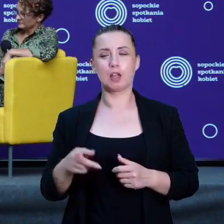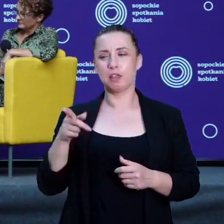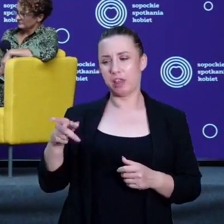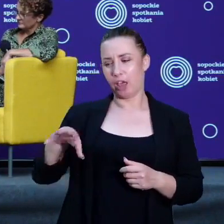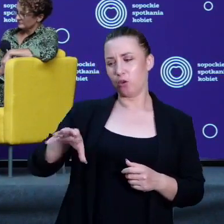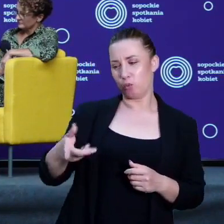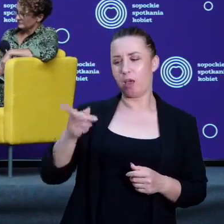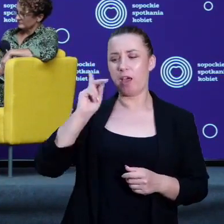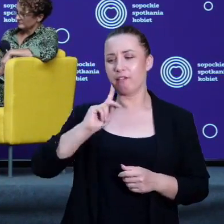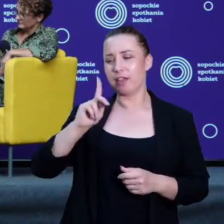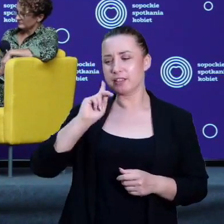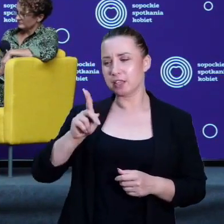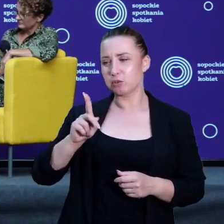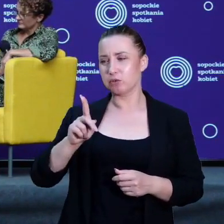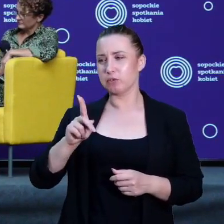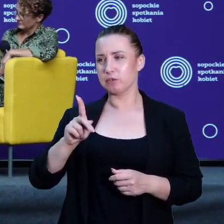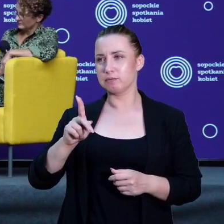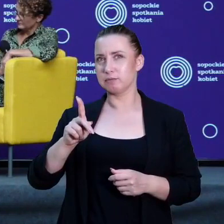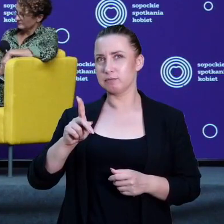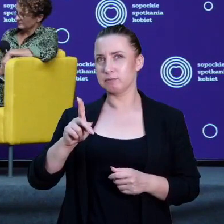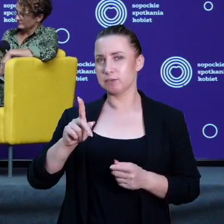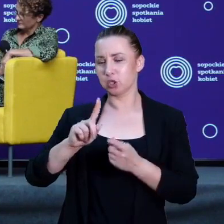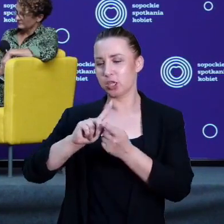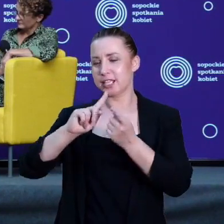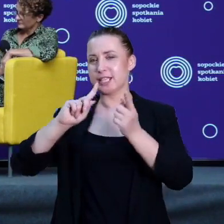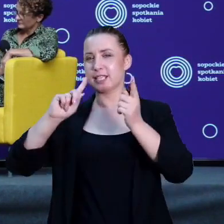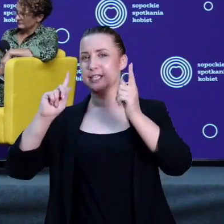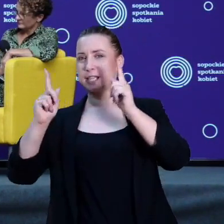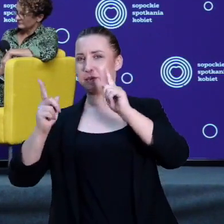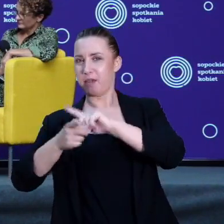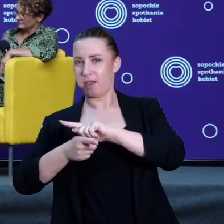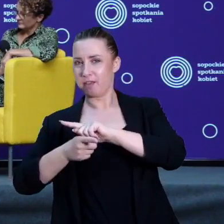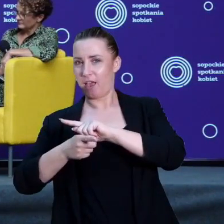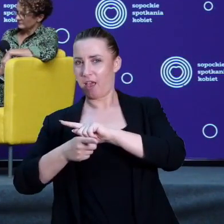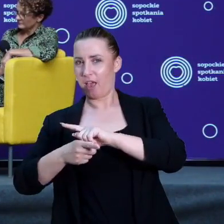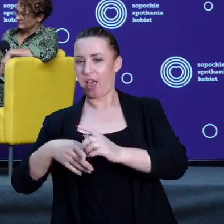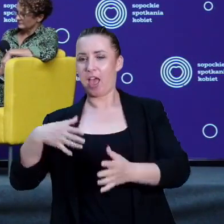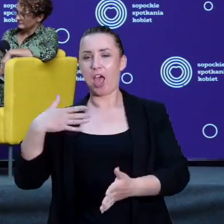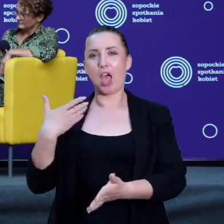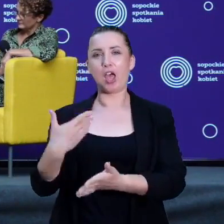się jakby słabszą płcią